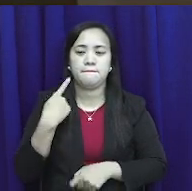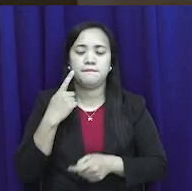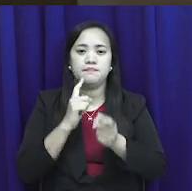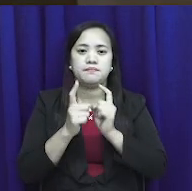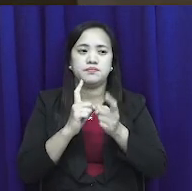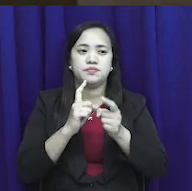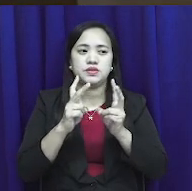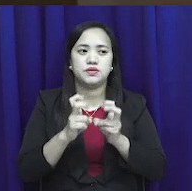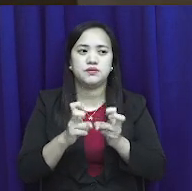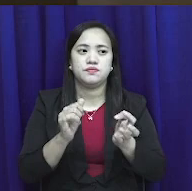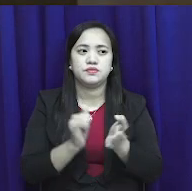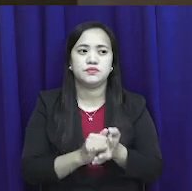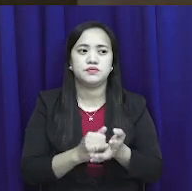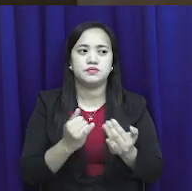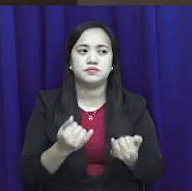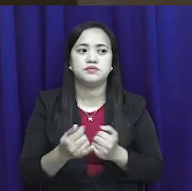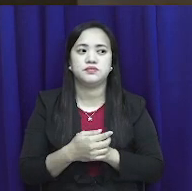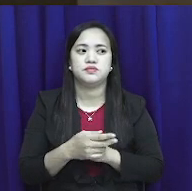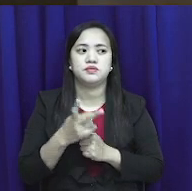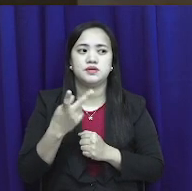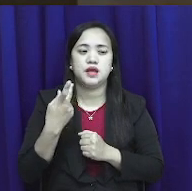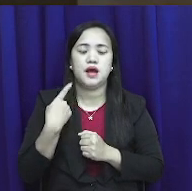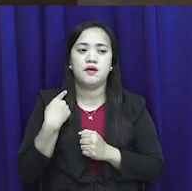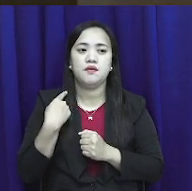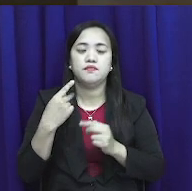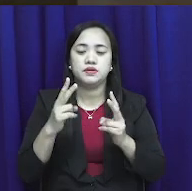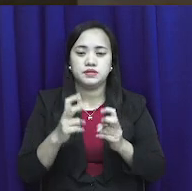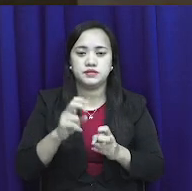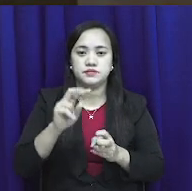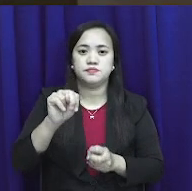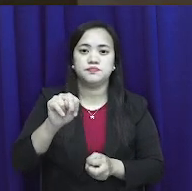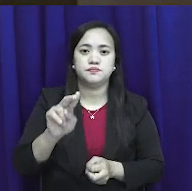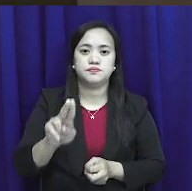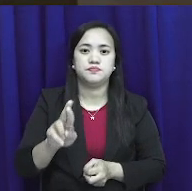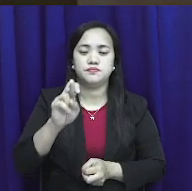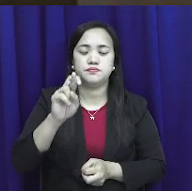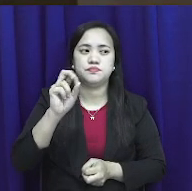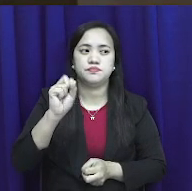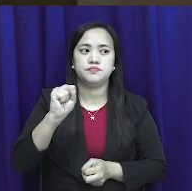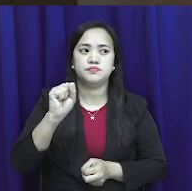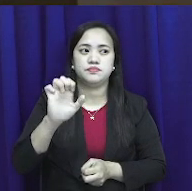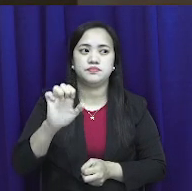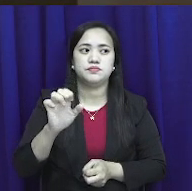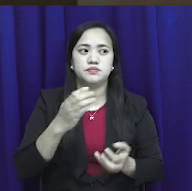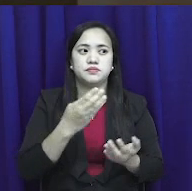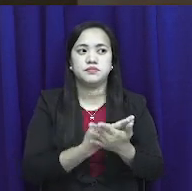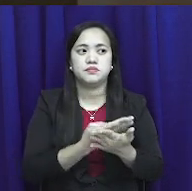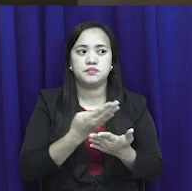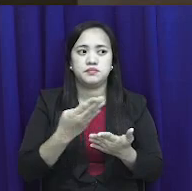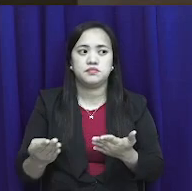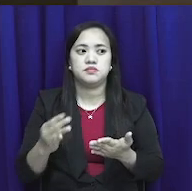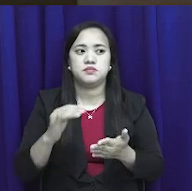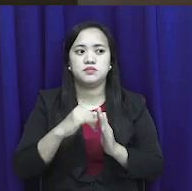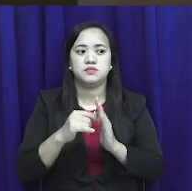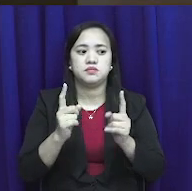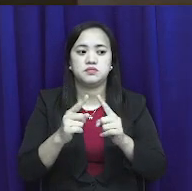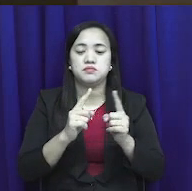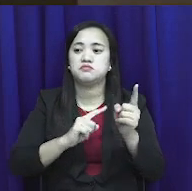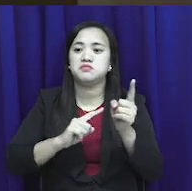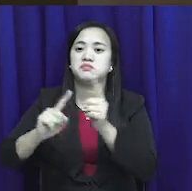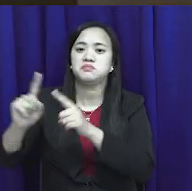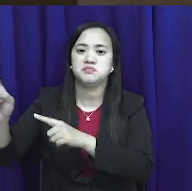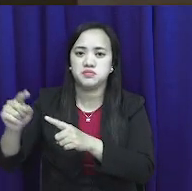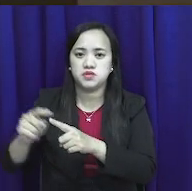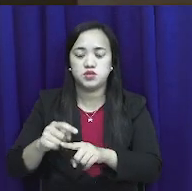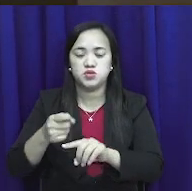kahit na nasa likod sila na may nag-a-assist pa rin na nurse kasi minsan Naawa ako doun sa nadadala natin ilalabas nila yung bata eh so